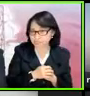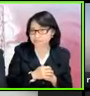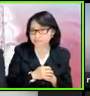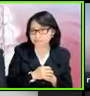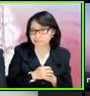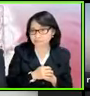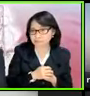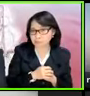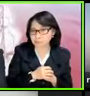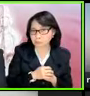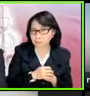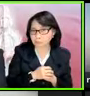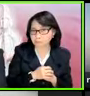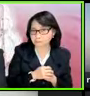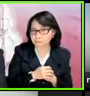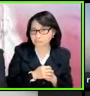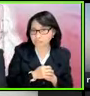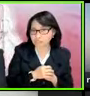amin